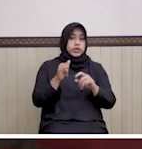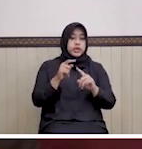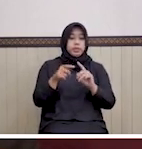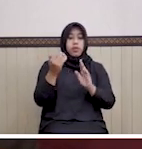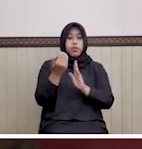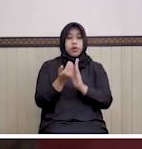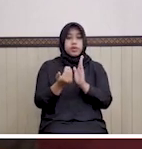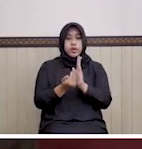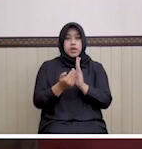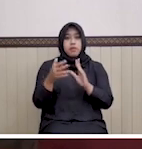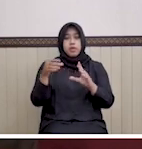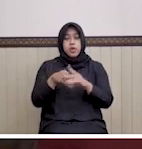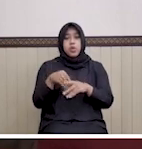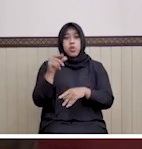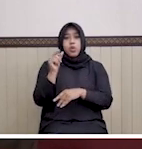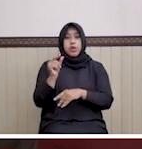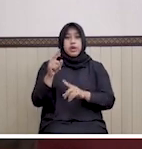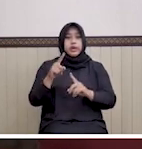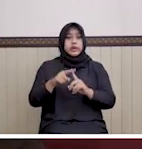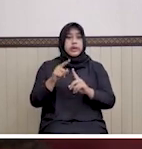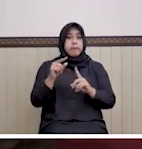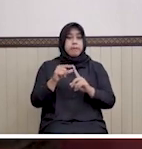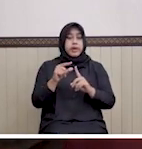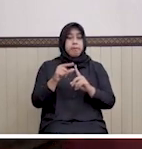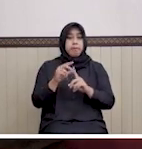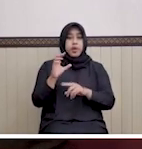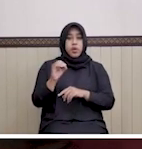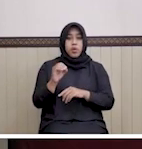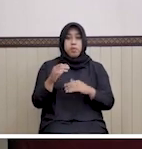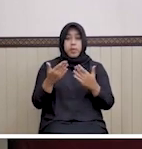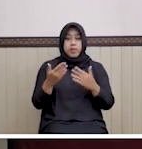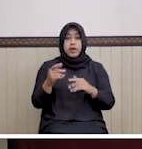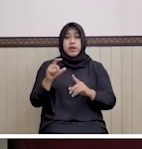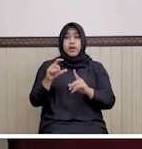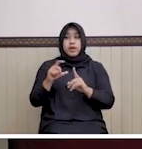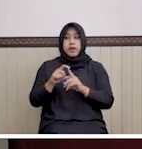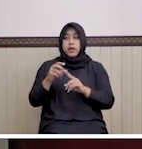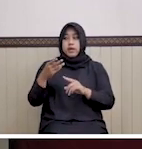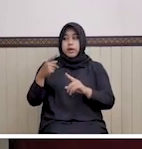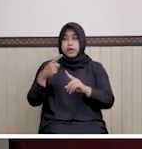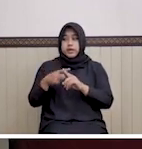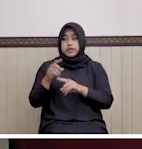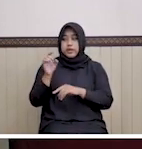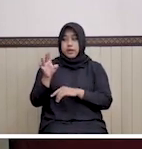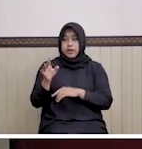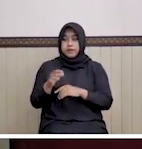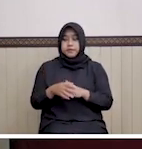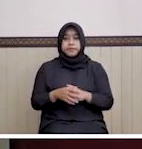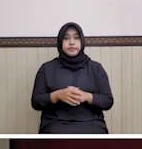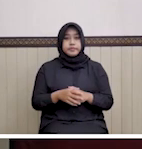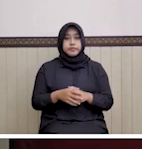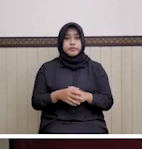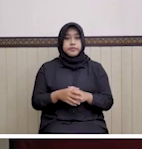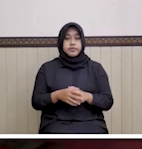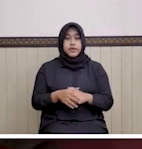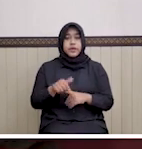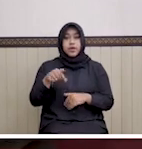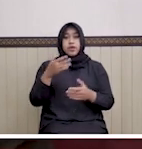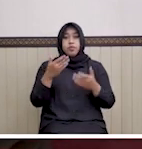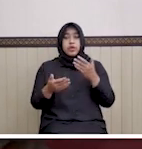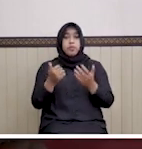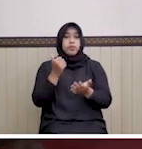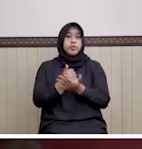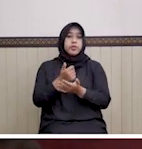itu hanya diwadahi di undang-undang tppu bagaimana dengan delik-delik yang lain dan gitu Nah ini mungkin